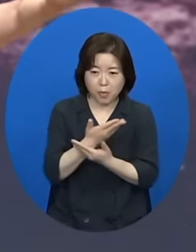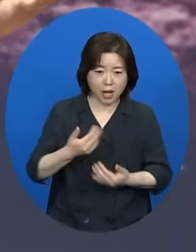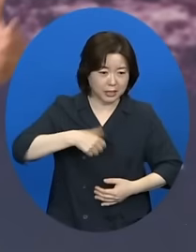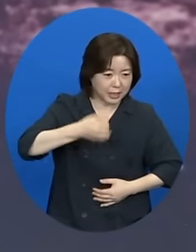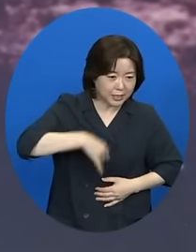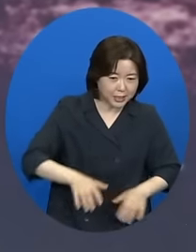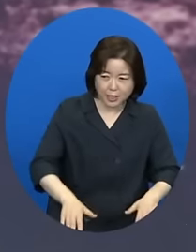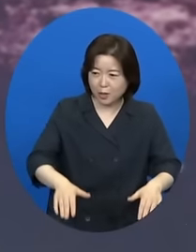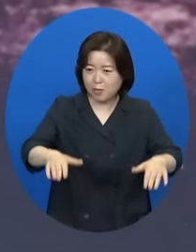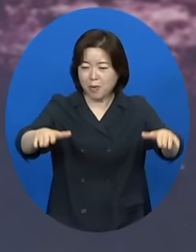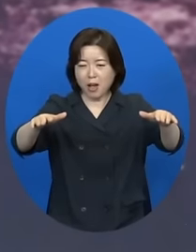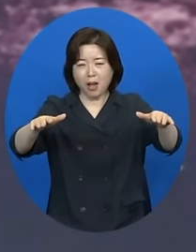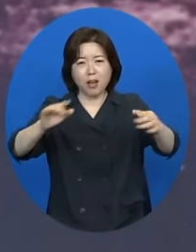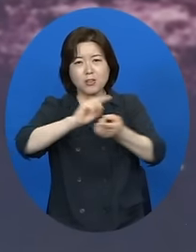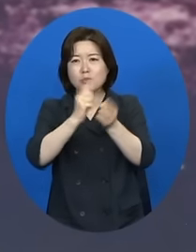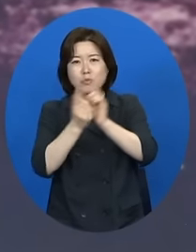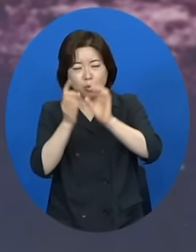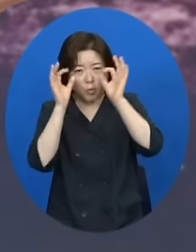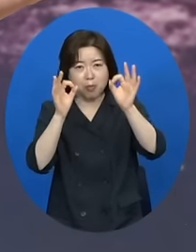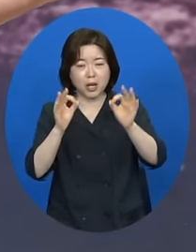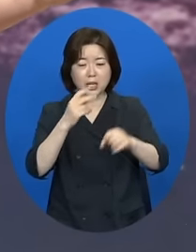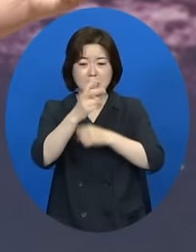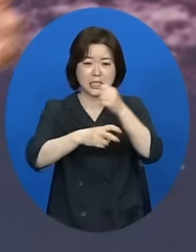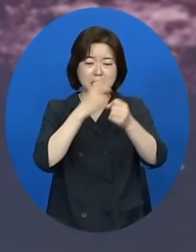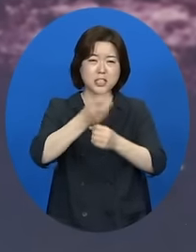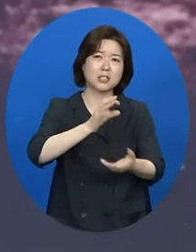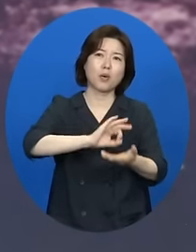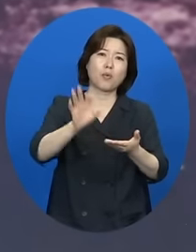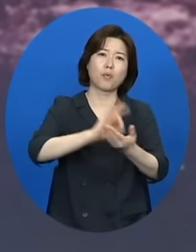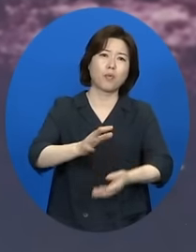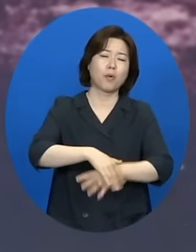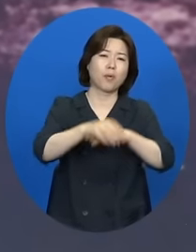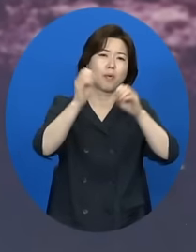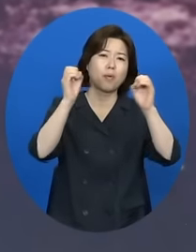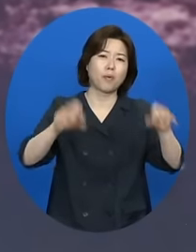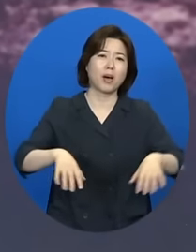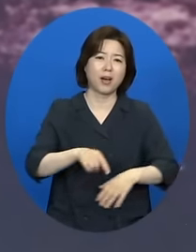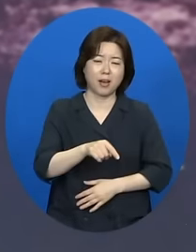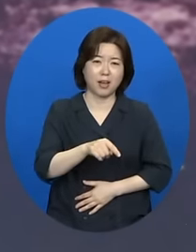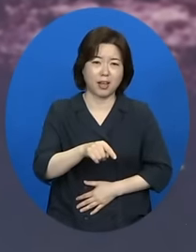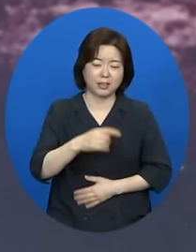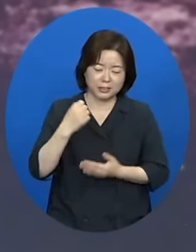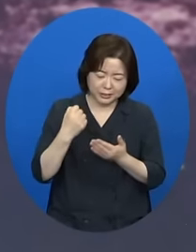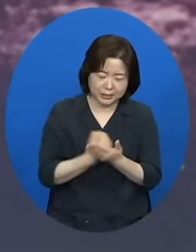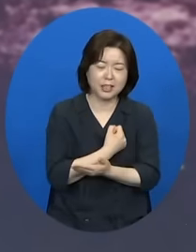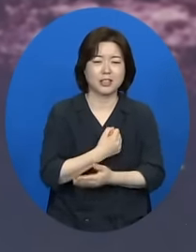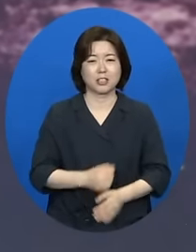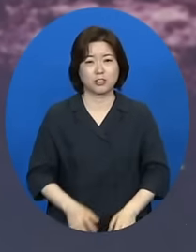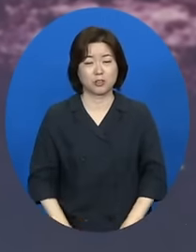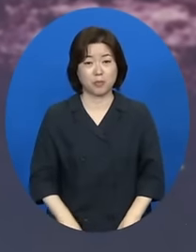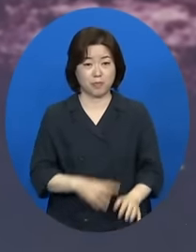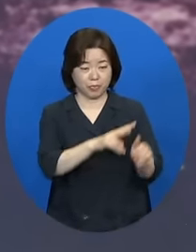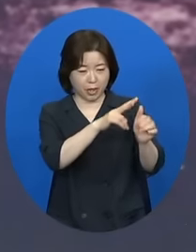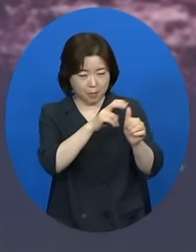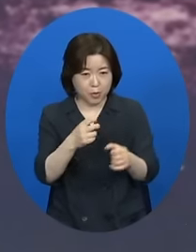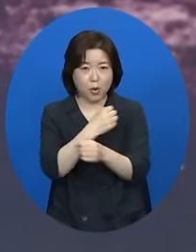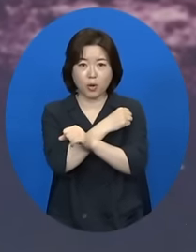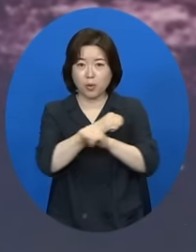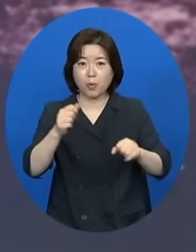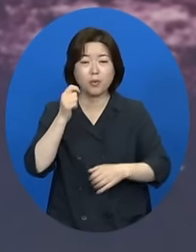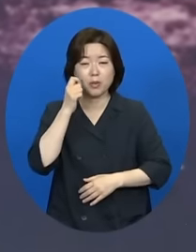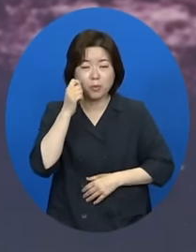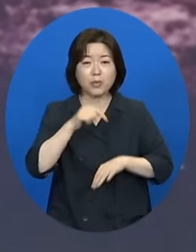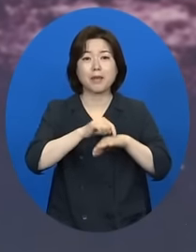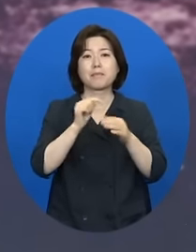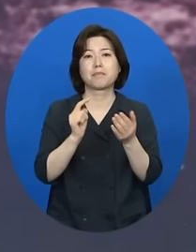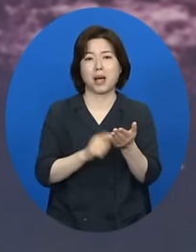자라는 것을 봤었어야 했는데 20년을 우리가 허비했구나 라고 하는 그 아쉬움들, 미워하고 용서하지 못했던